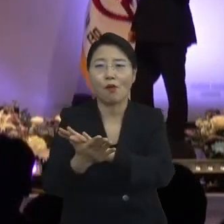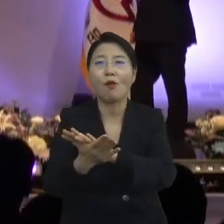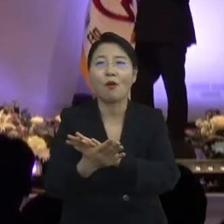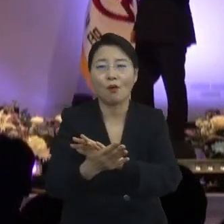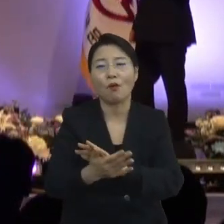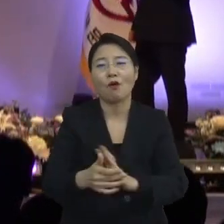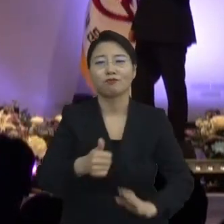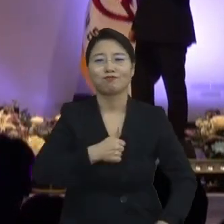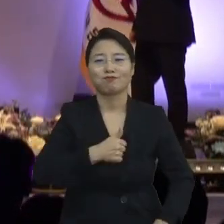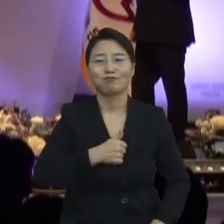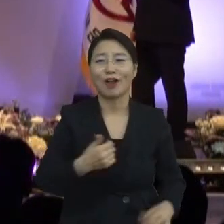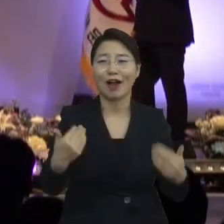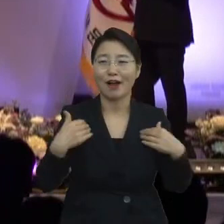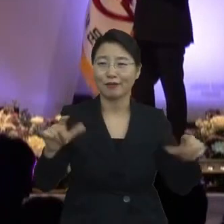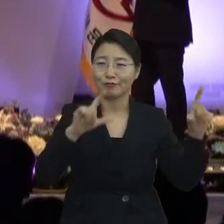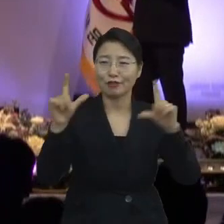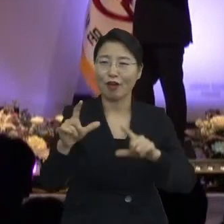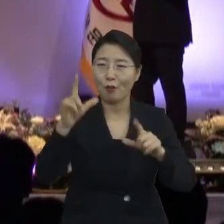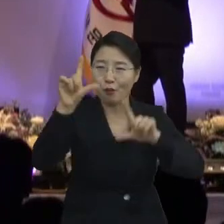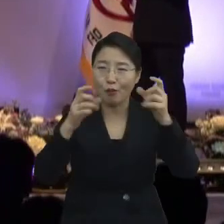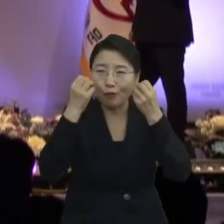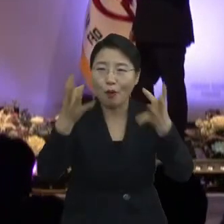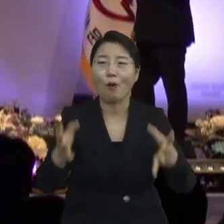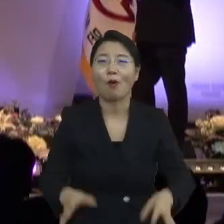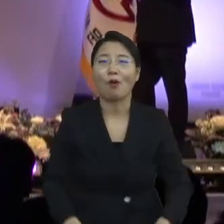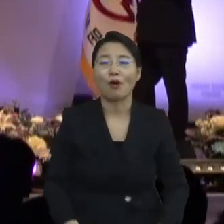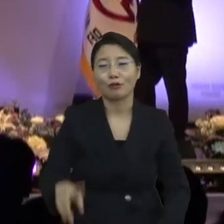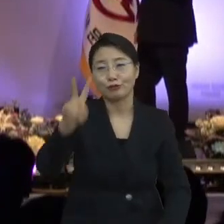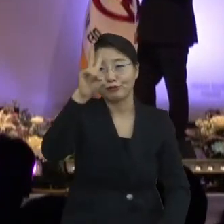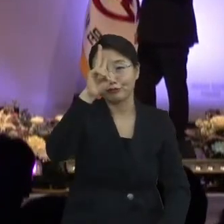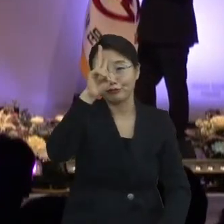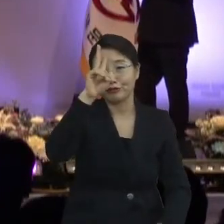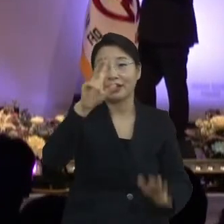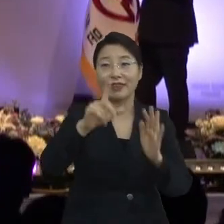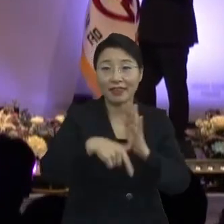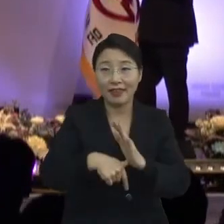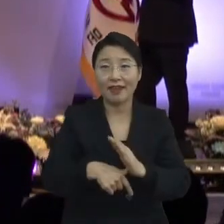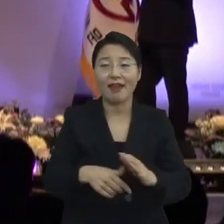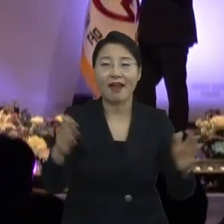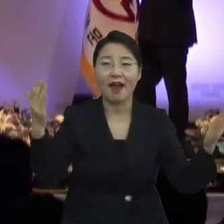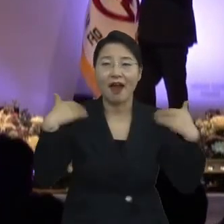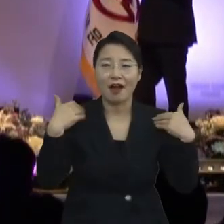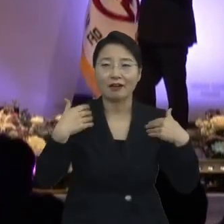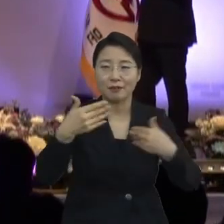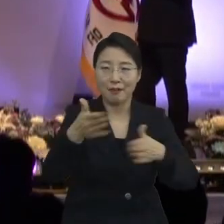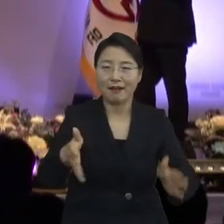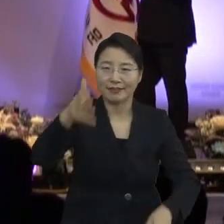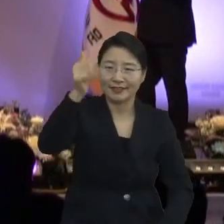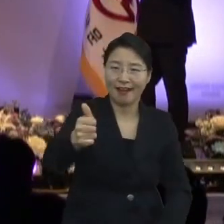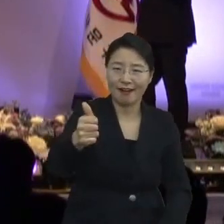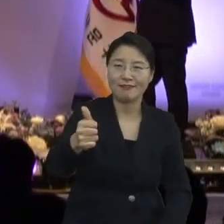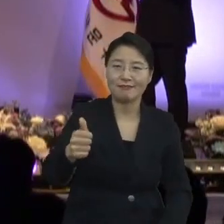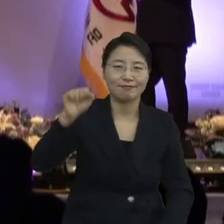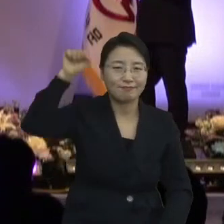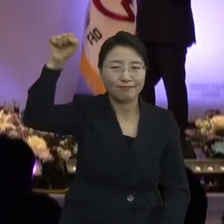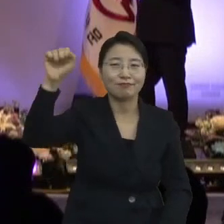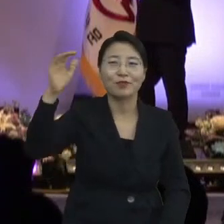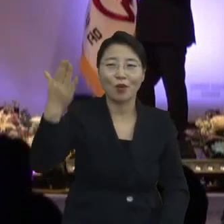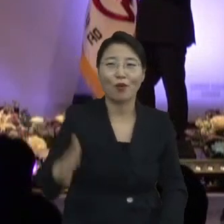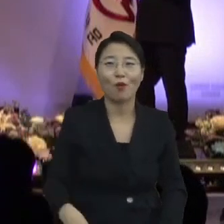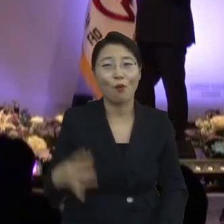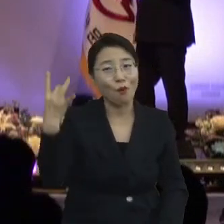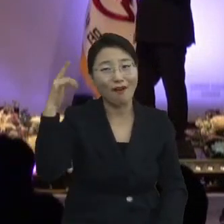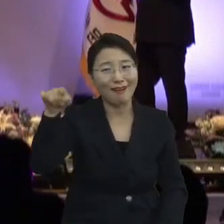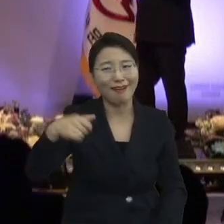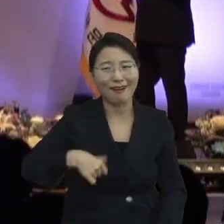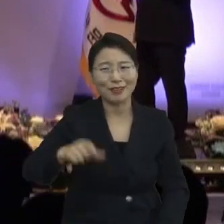달라지고 학교에서 생활하는 것도 달라져서 중학교 2학년이 돼서는 학급 회장 선거를 나가게 되는 거예요. 원래 그런 애가 아니었거든요.